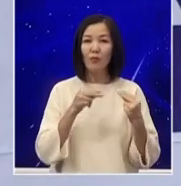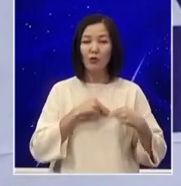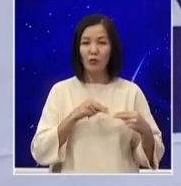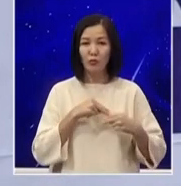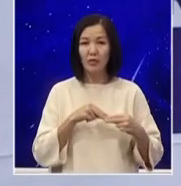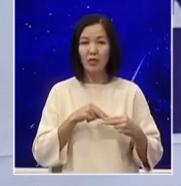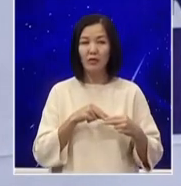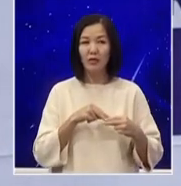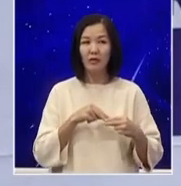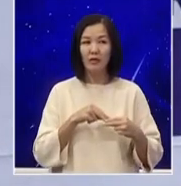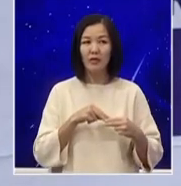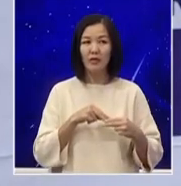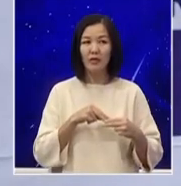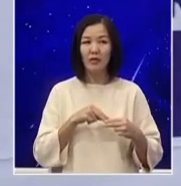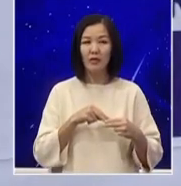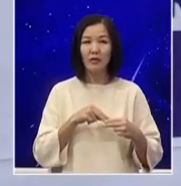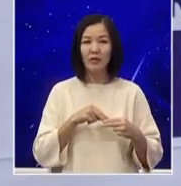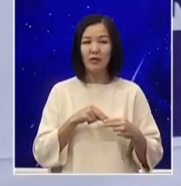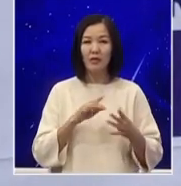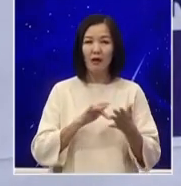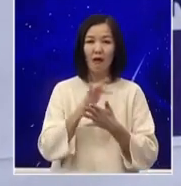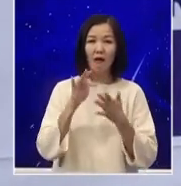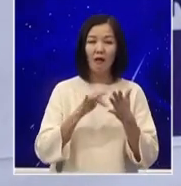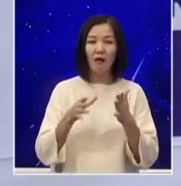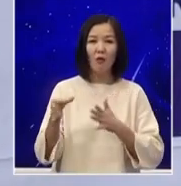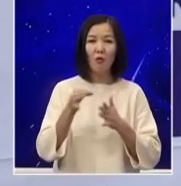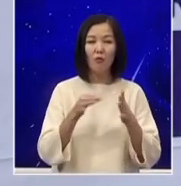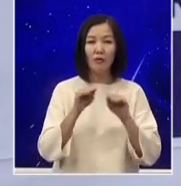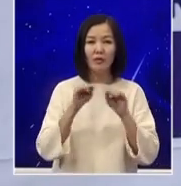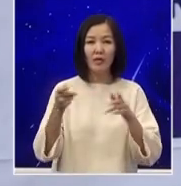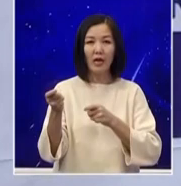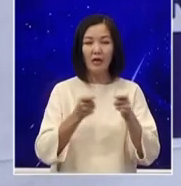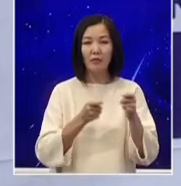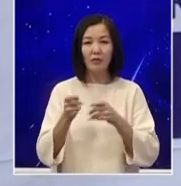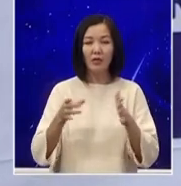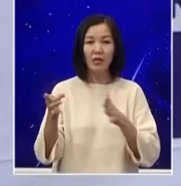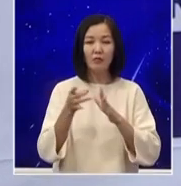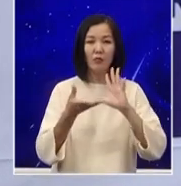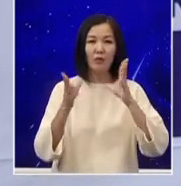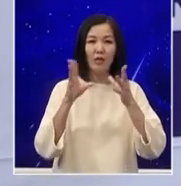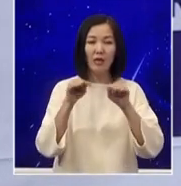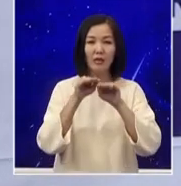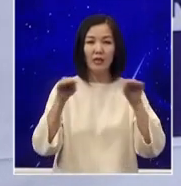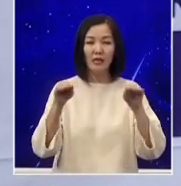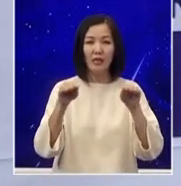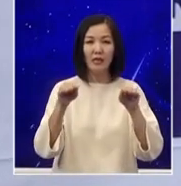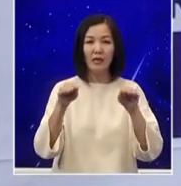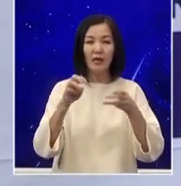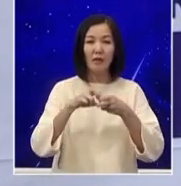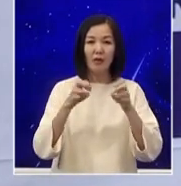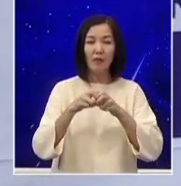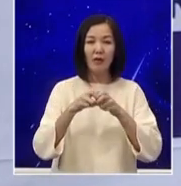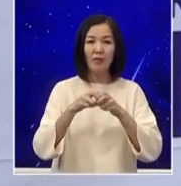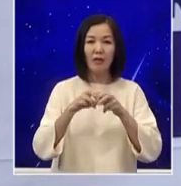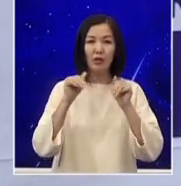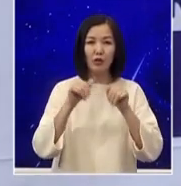керек жаңа қала деңгейінде, облыс деңгейінде, әкімшіліктердің деңгейінде, республика деңгейінде осы мұқтаж жандардың мәселесін ары қарай